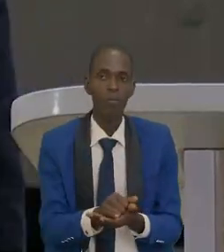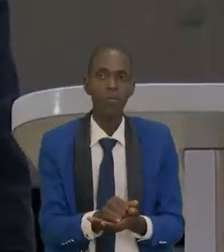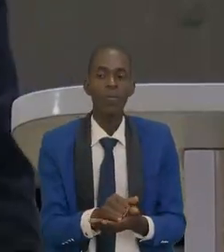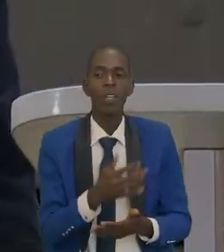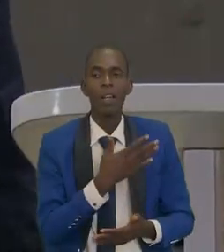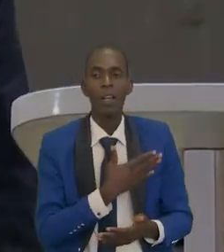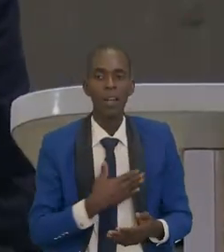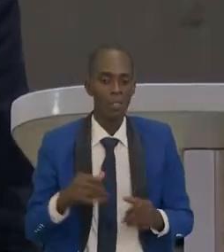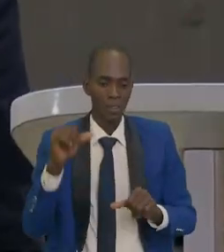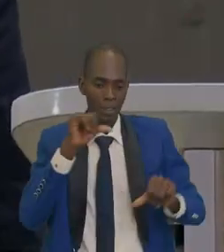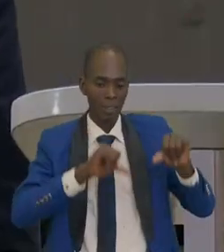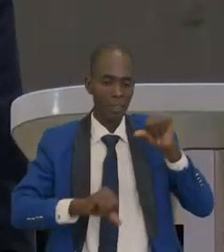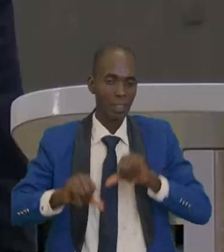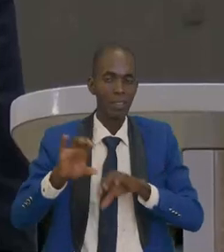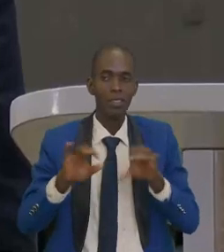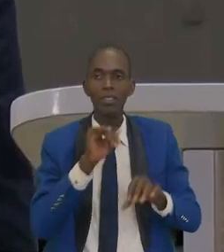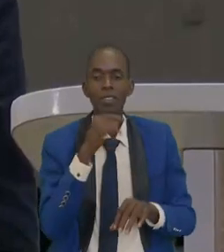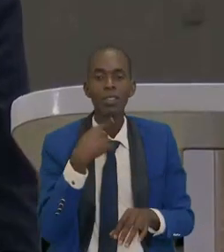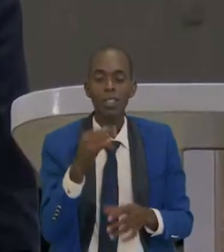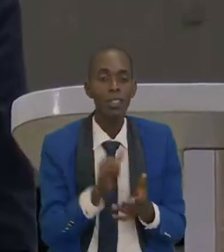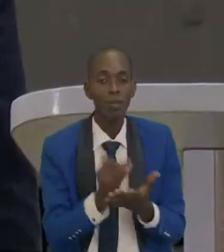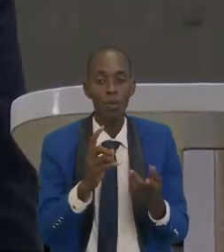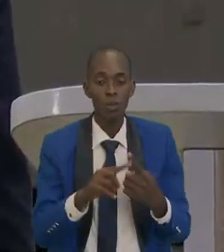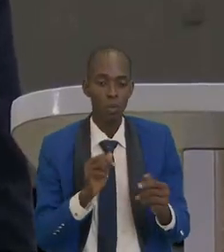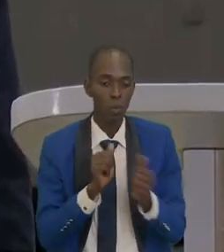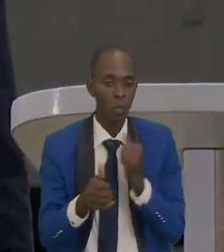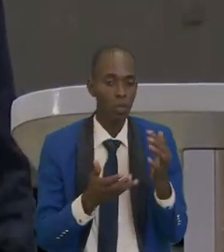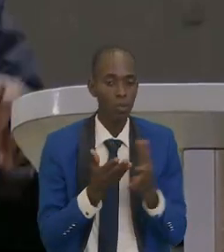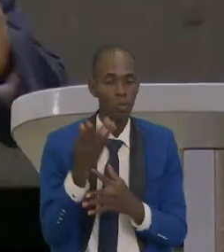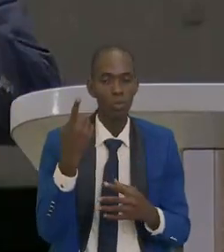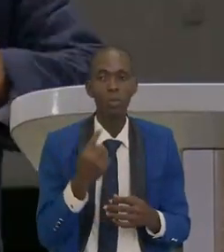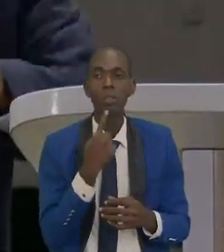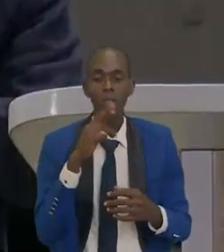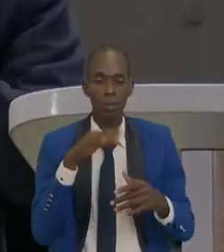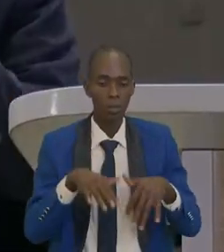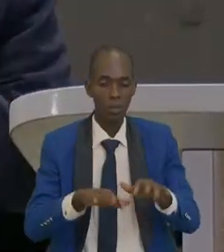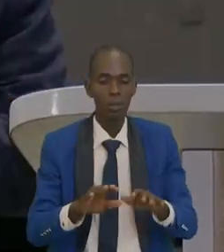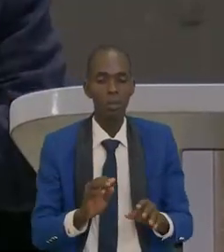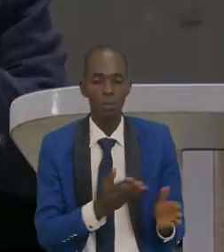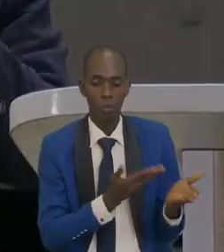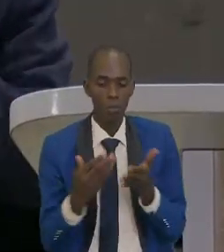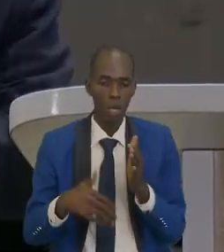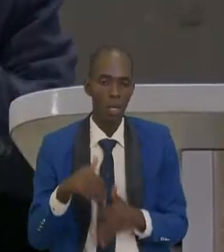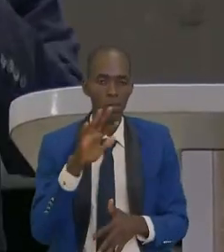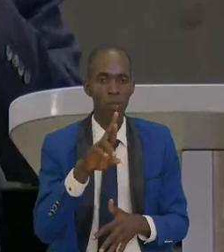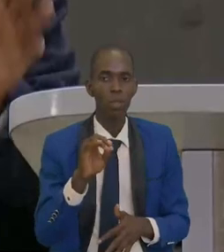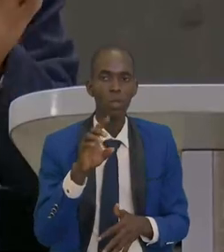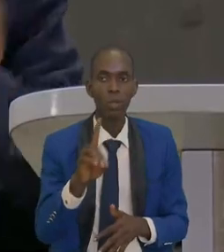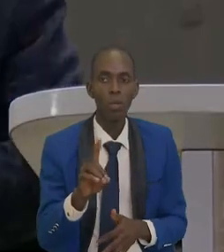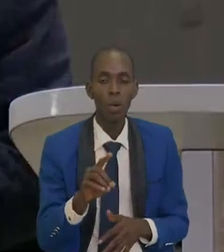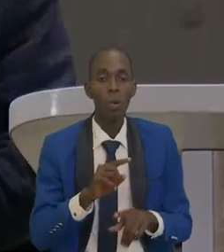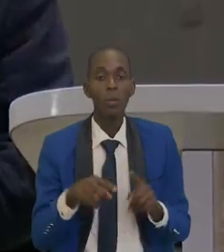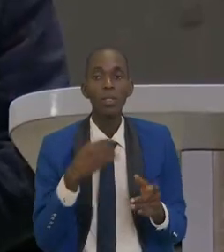et la science ne te dira pas de diviser la mer Rouge, étends ta verge, ils te diront